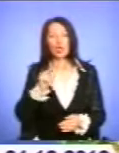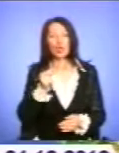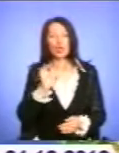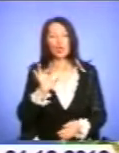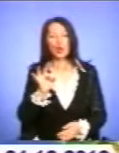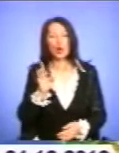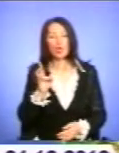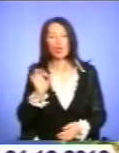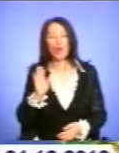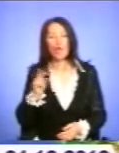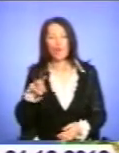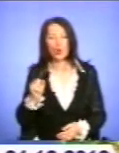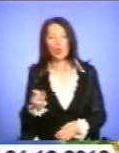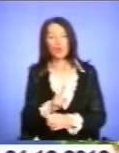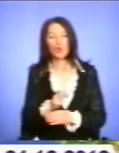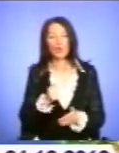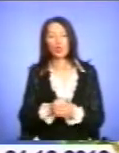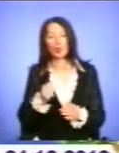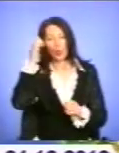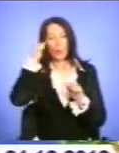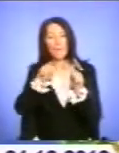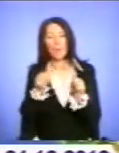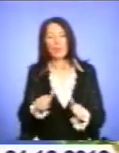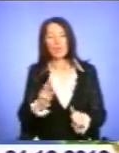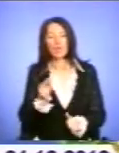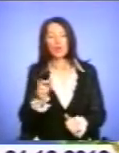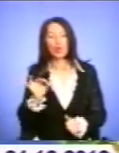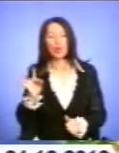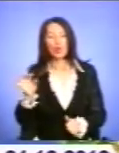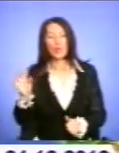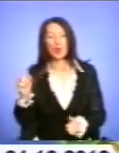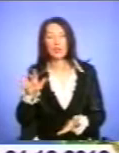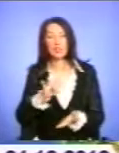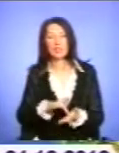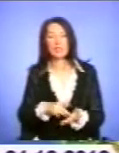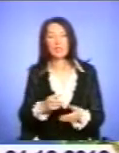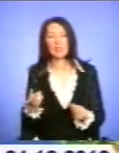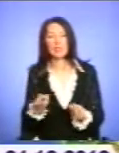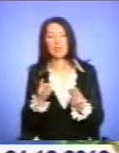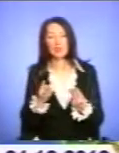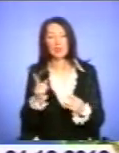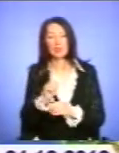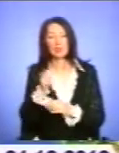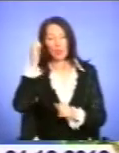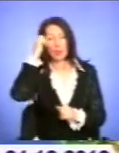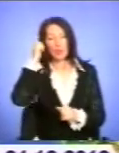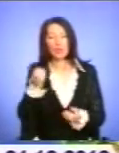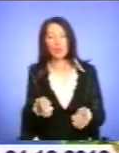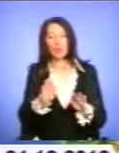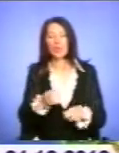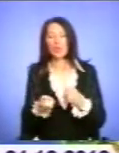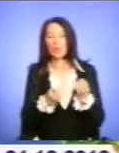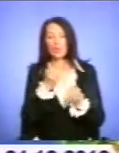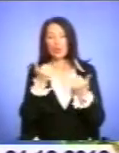до барельєфа Чорновола, що у центрі міста, поклали квіти та запалили свічки пам'яті. Сьогодні йому б виповнилося